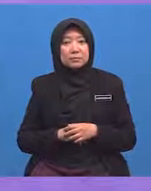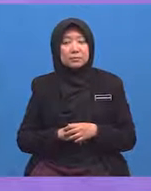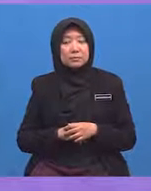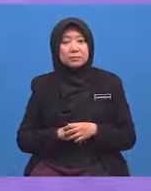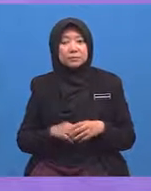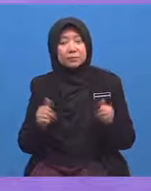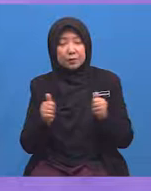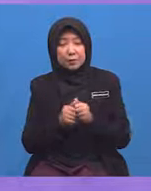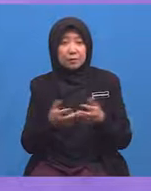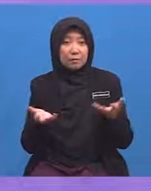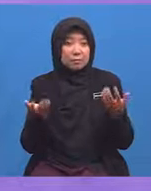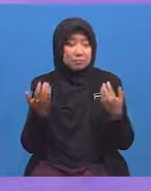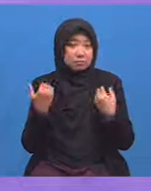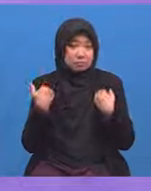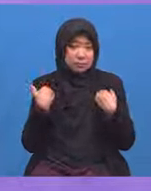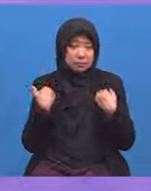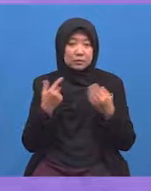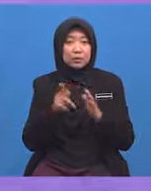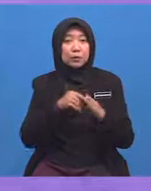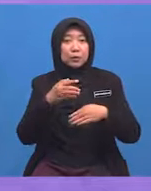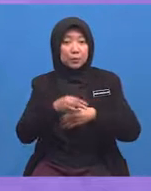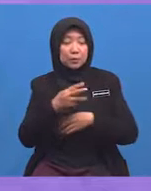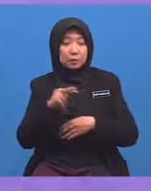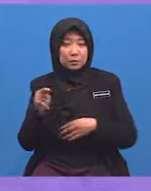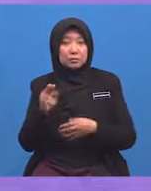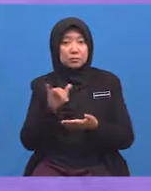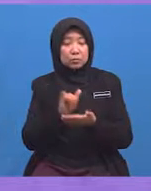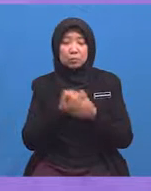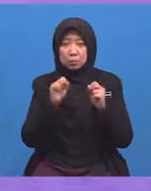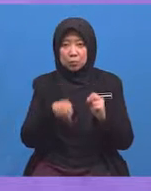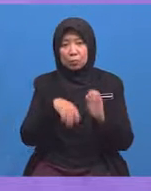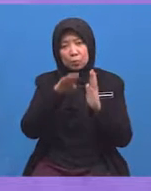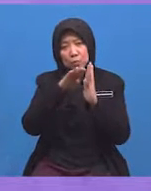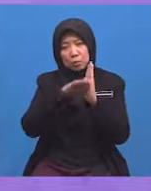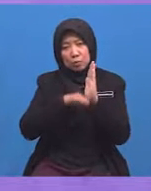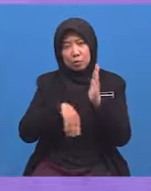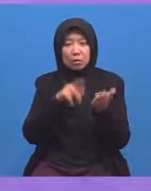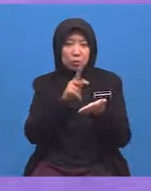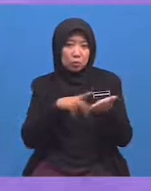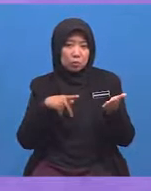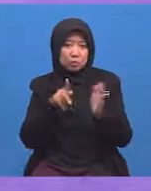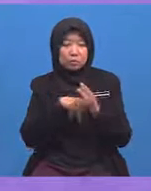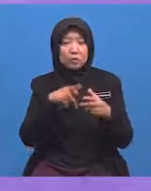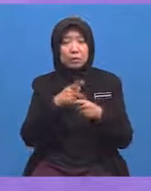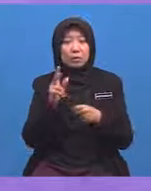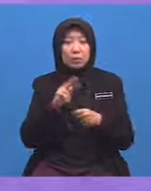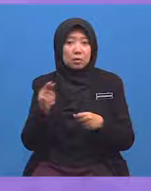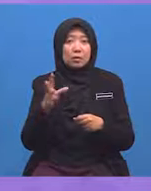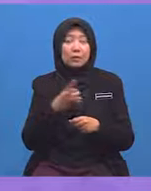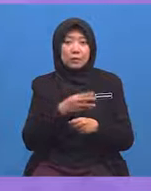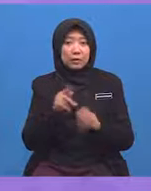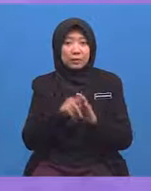Dengan adanya kemudahan tersebut, ia dapat mengurangkan kos pengeluaran dan